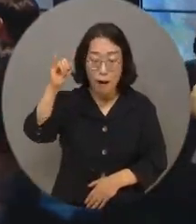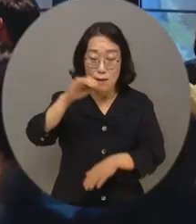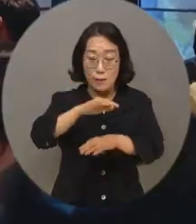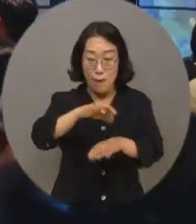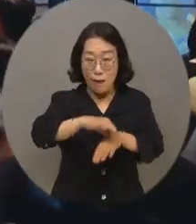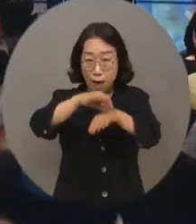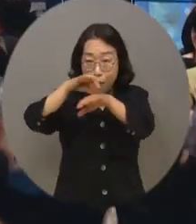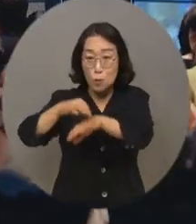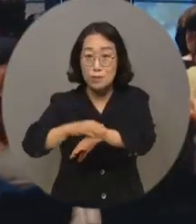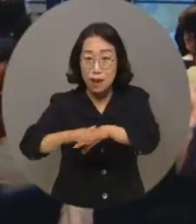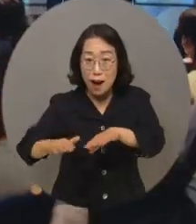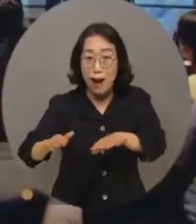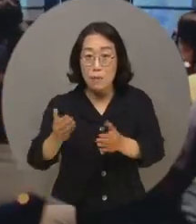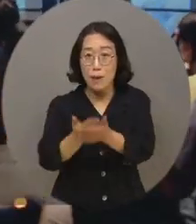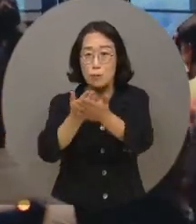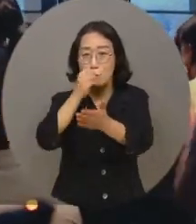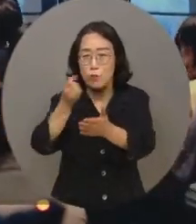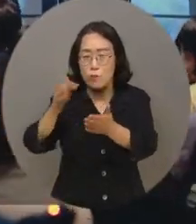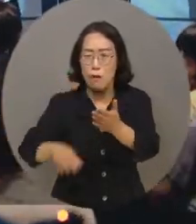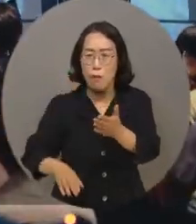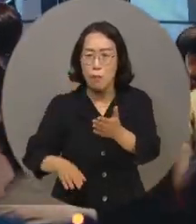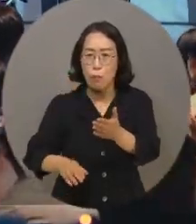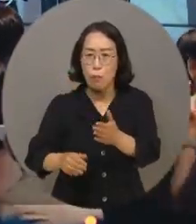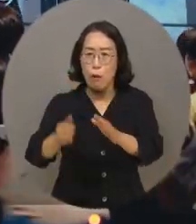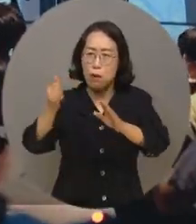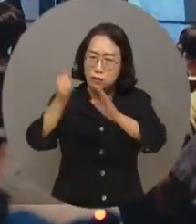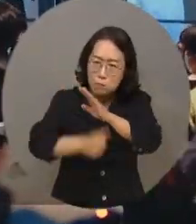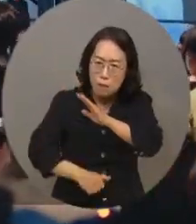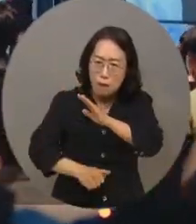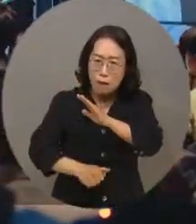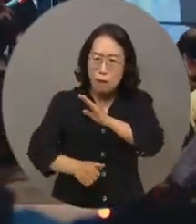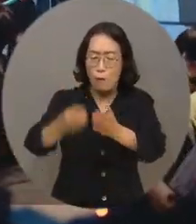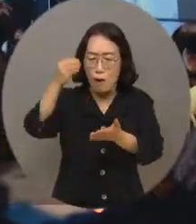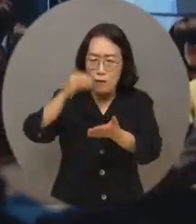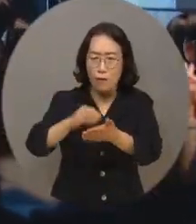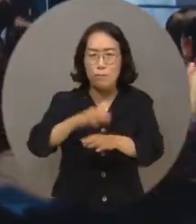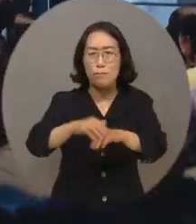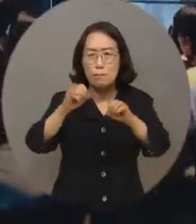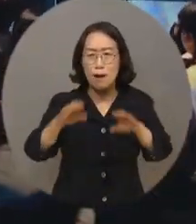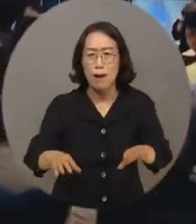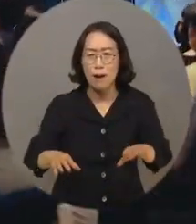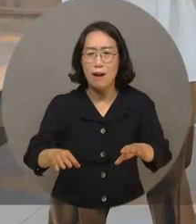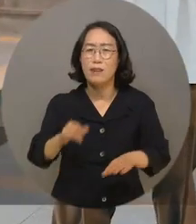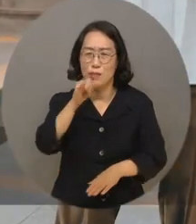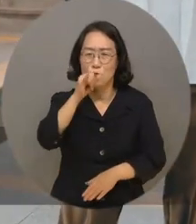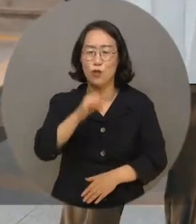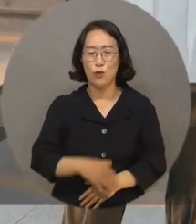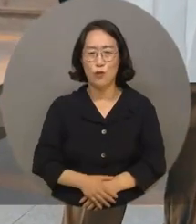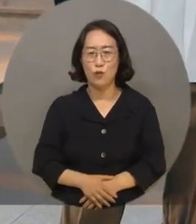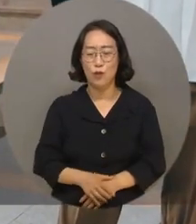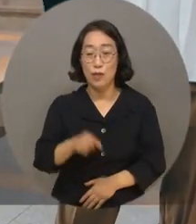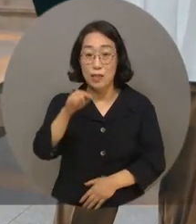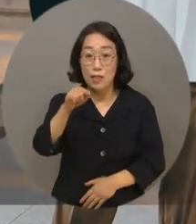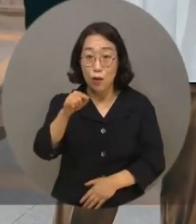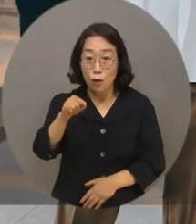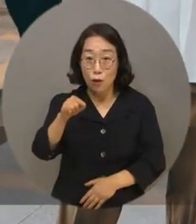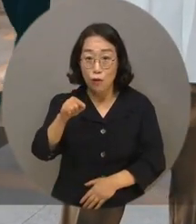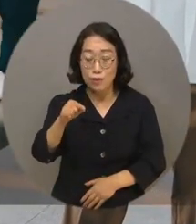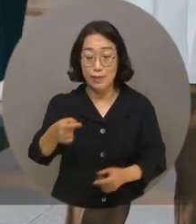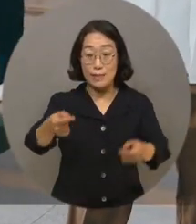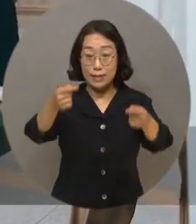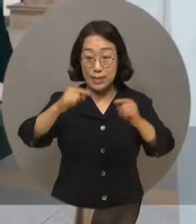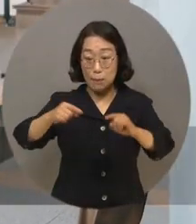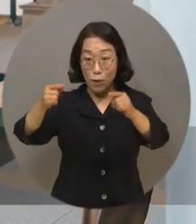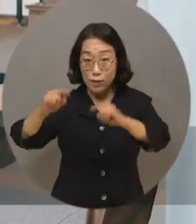좋겠고 정착이 되면 좋겠지만 그러지 않고 다시 또 돌아가는 경우들도 어디든지 많이 있는데 이제 이런 데 참여를